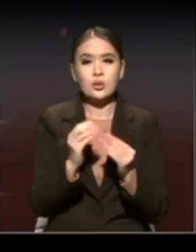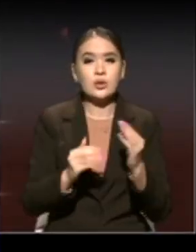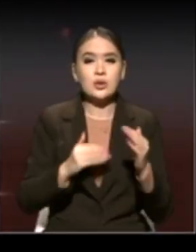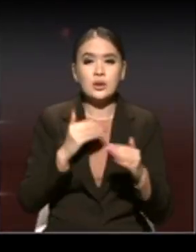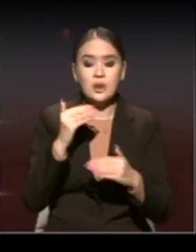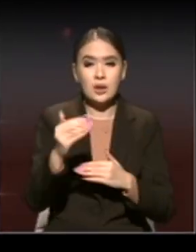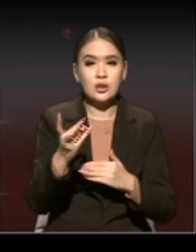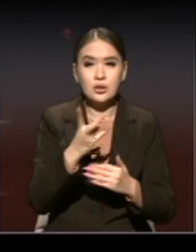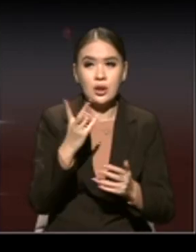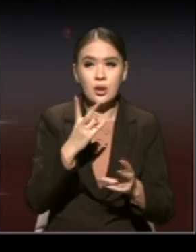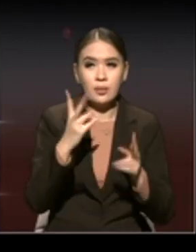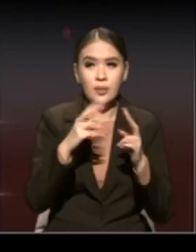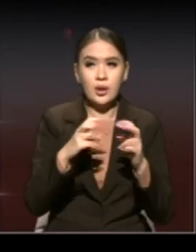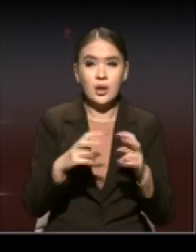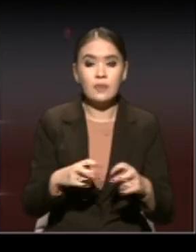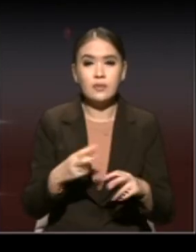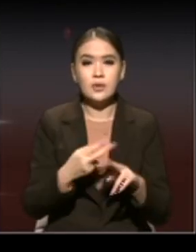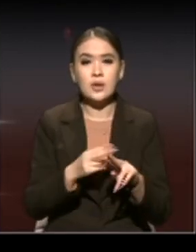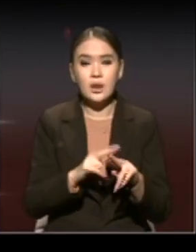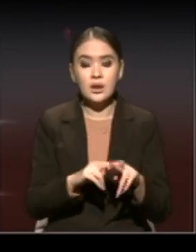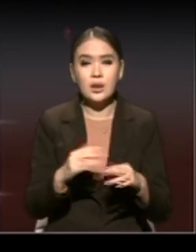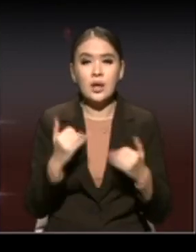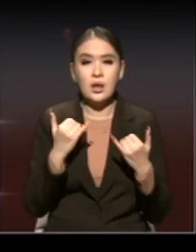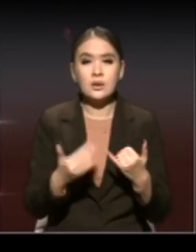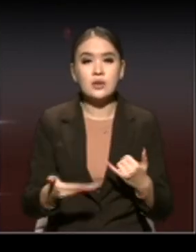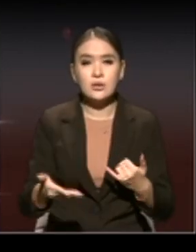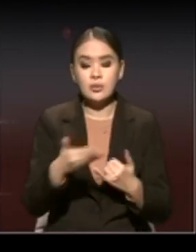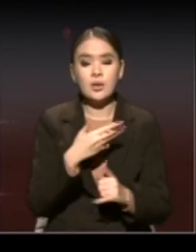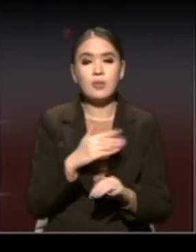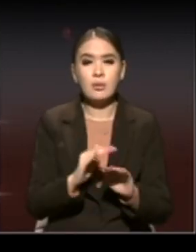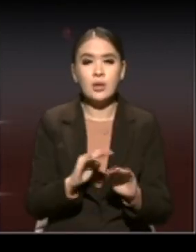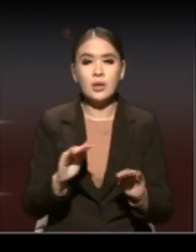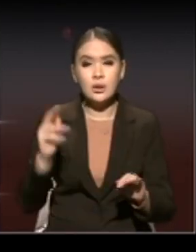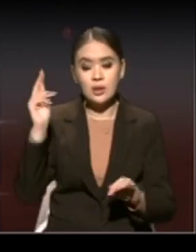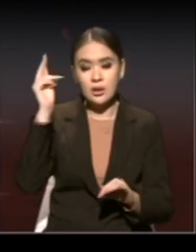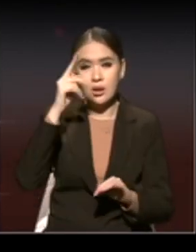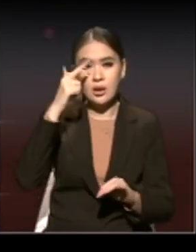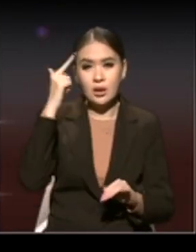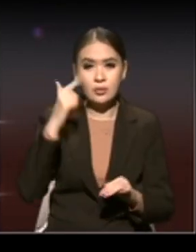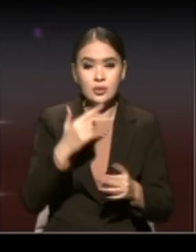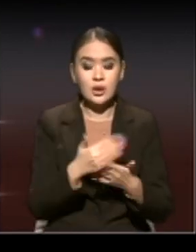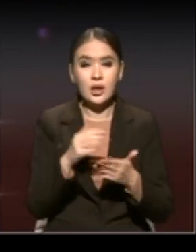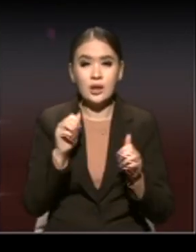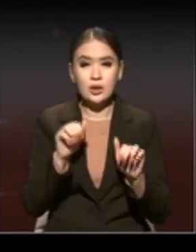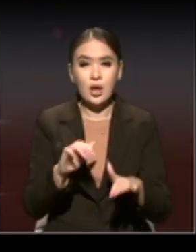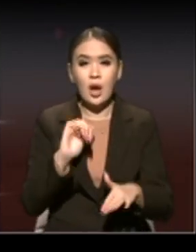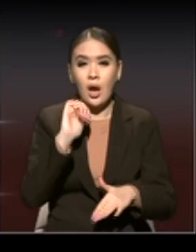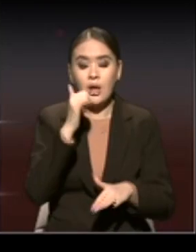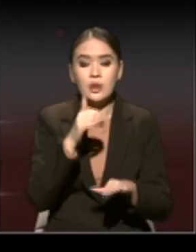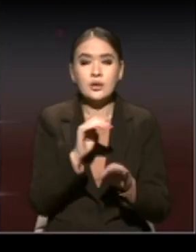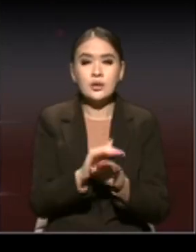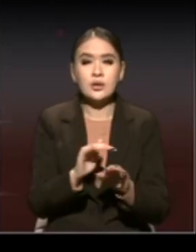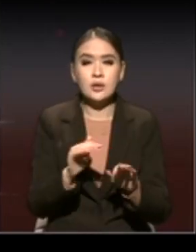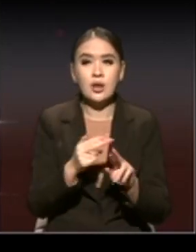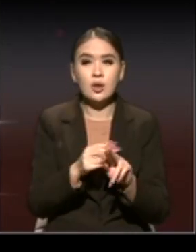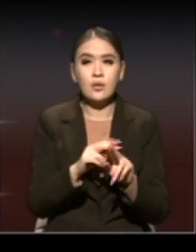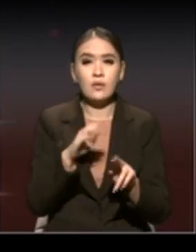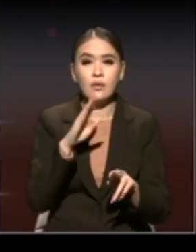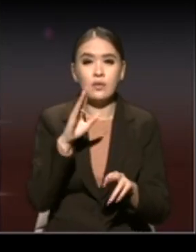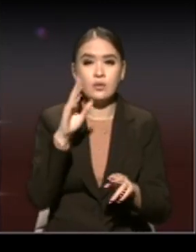бір мерзімдік тұрғыдан. Біз қазір ол балалардың білім алуын шешіп отсақ, ертең ол балалар мектеп вузды